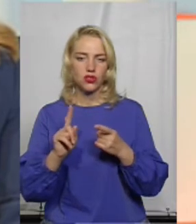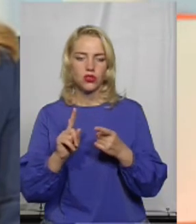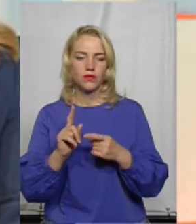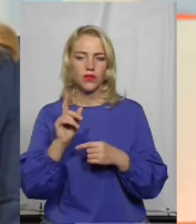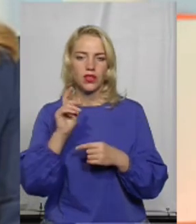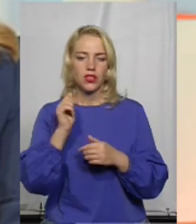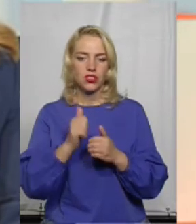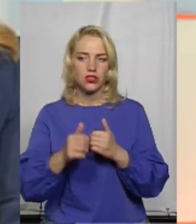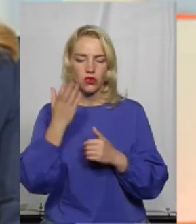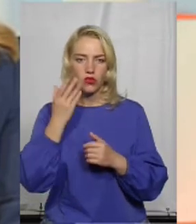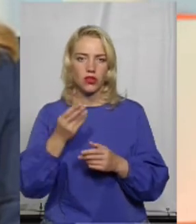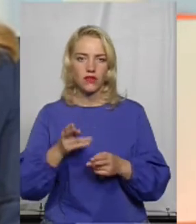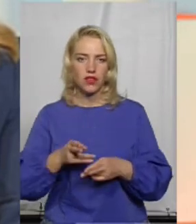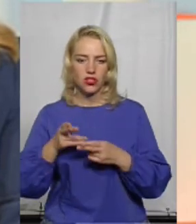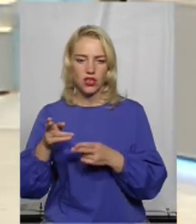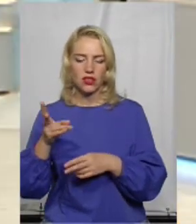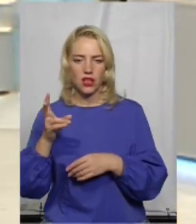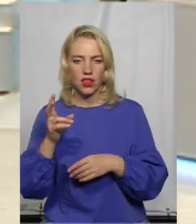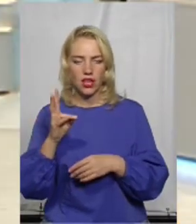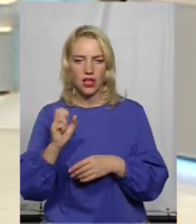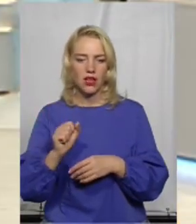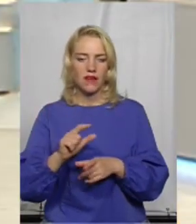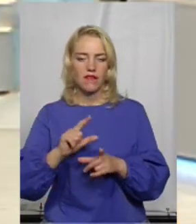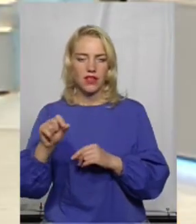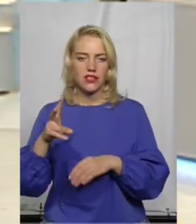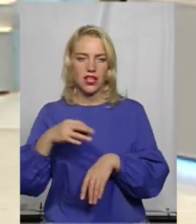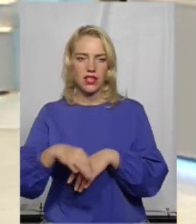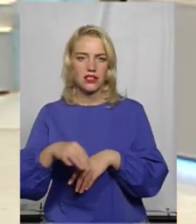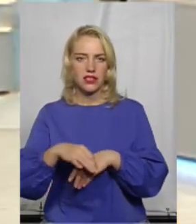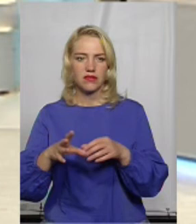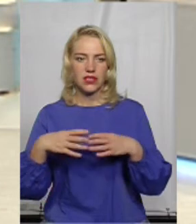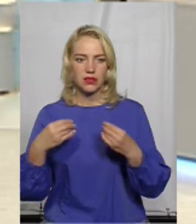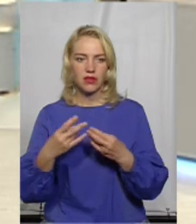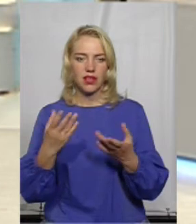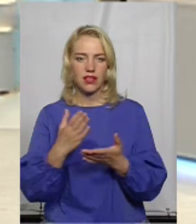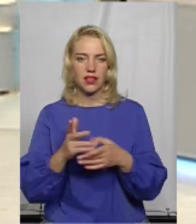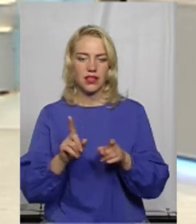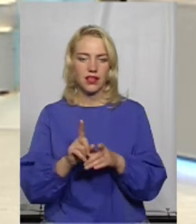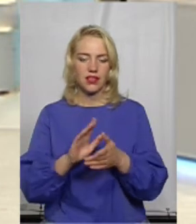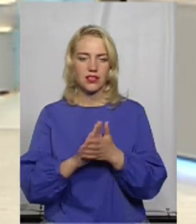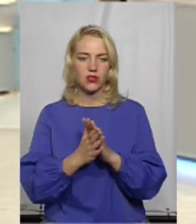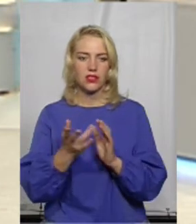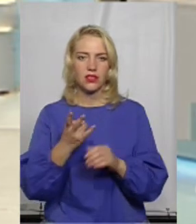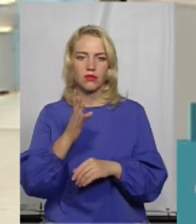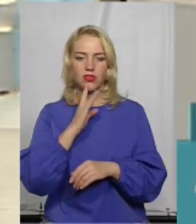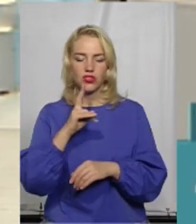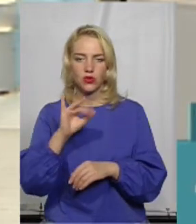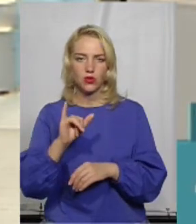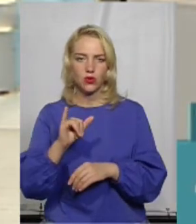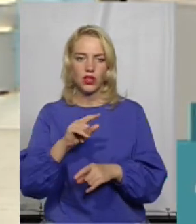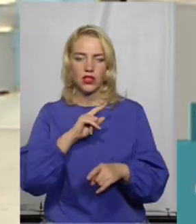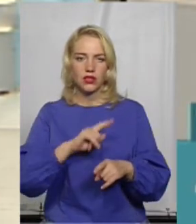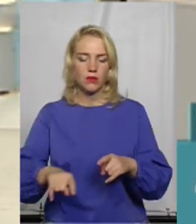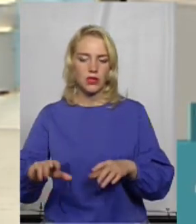часто, коли вони виїжджають на виїзди по насильству в сім'ї, буває така ситуація, що жінку терміново треба з